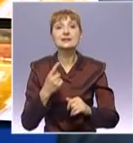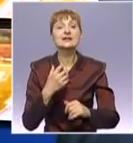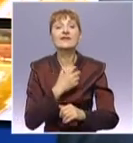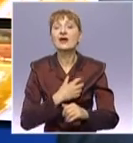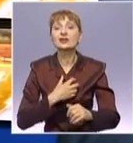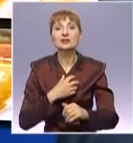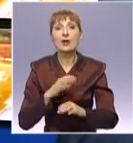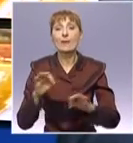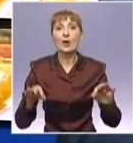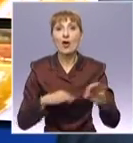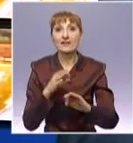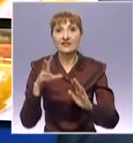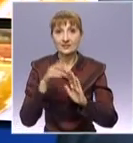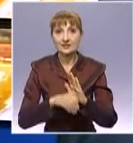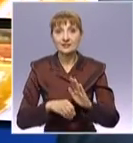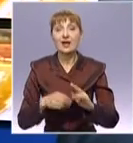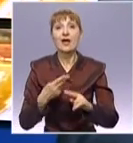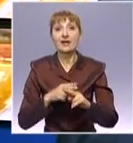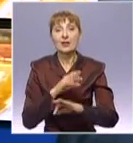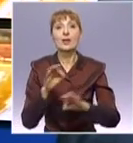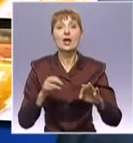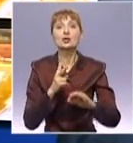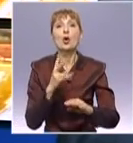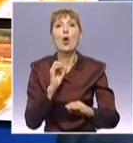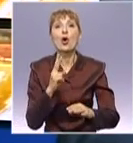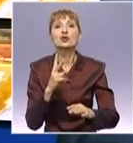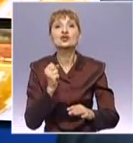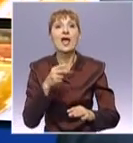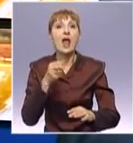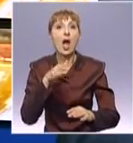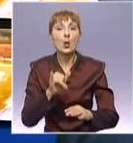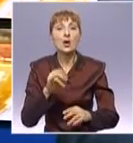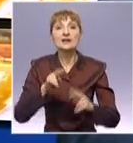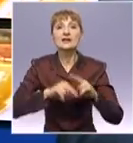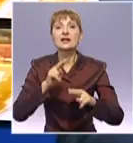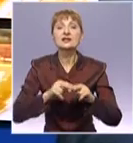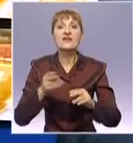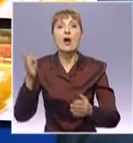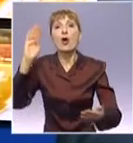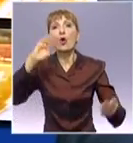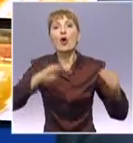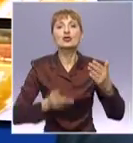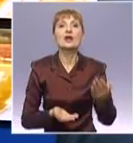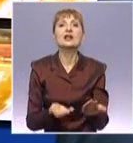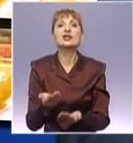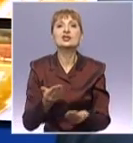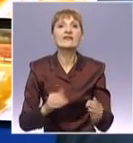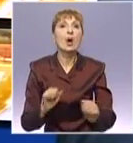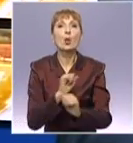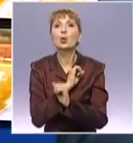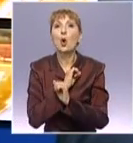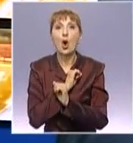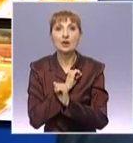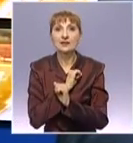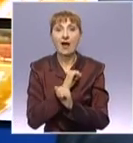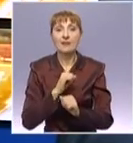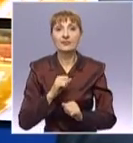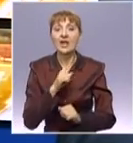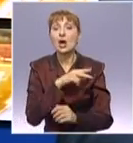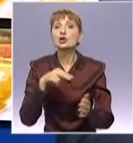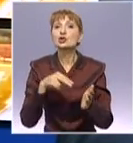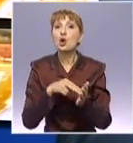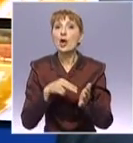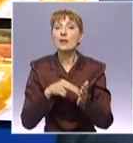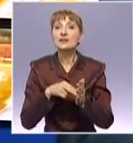проектов вот в данной сфере является проект Кокжайлау, строительство горнолыжного курорта. Его